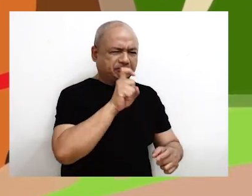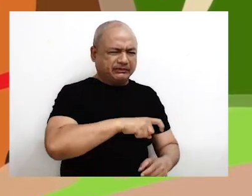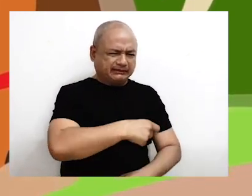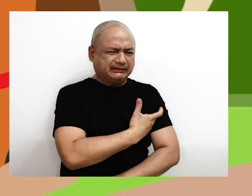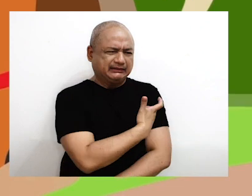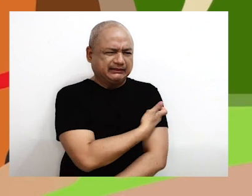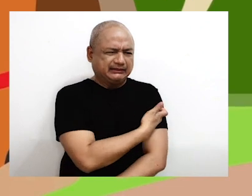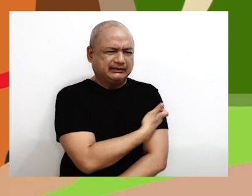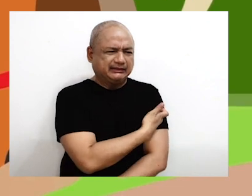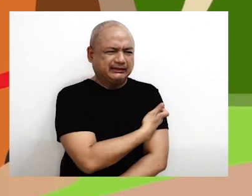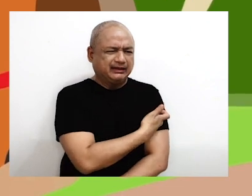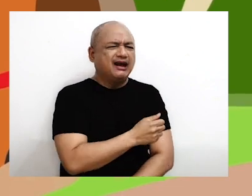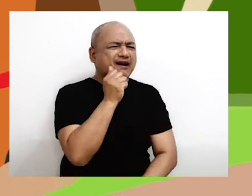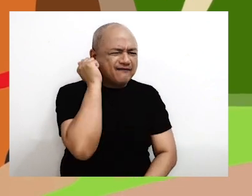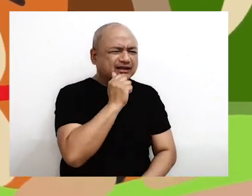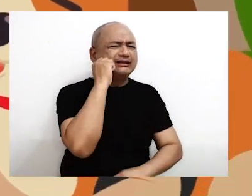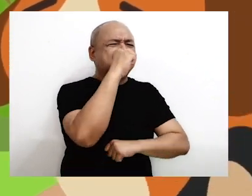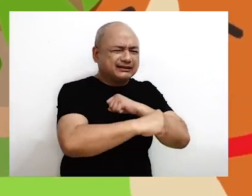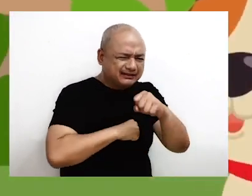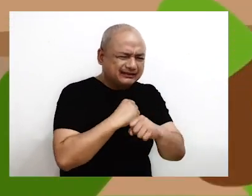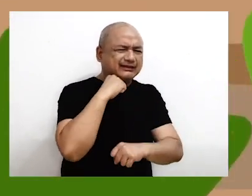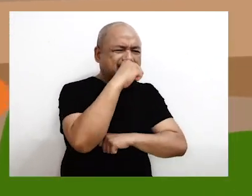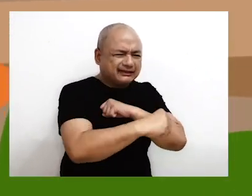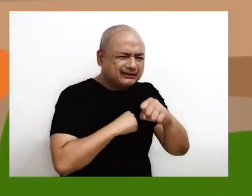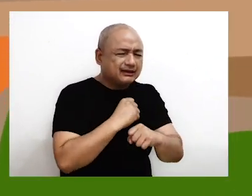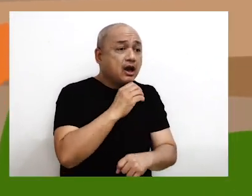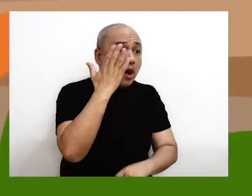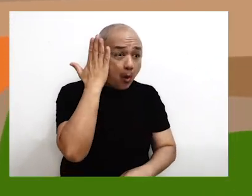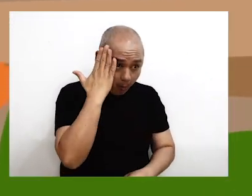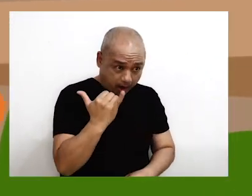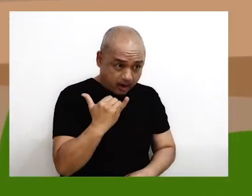upang manatiling malakas ang ating proteksyon.